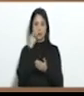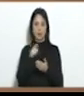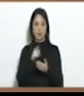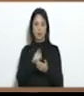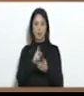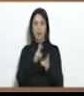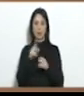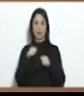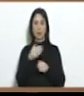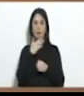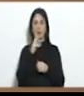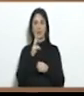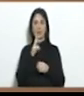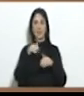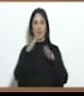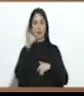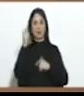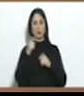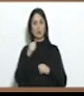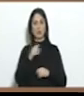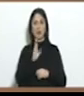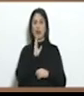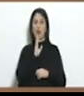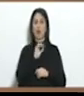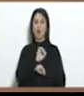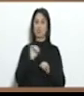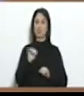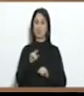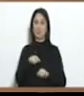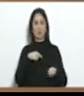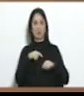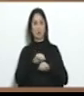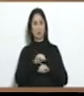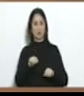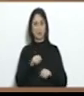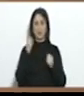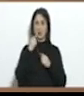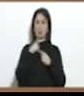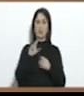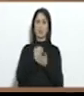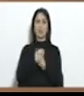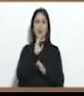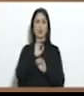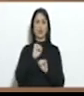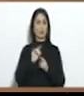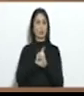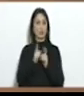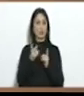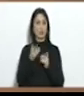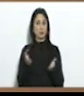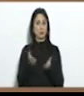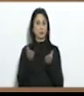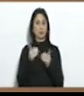არ აქვს უფლება ვინმეს გადაუწყვიტოს, თუ რატო უნდა თამაშობდეს მაგალითად გოგონა ფეხბურთს ან სხვა სპორტით იყოს დაკავებული. პირიქით ჩვენ გვერდში უნდა